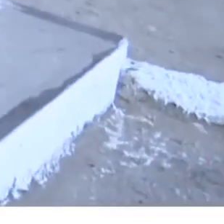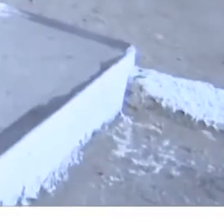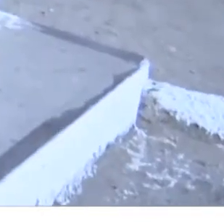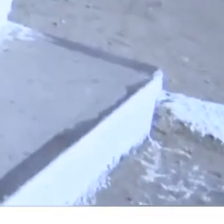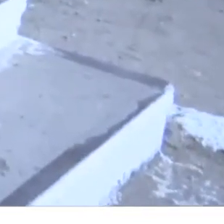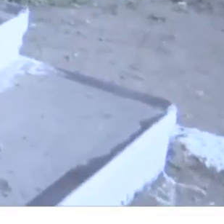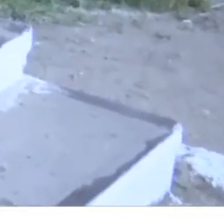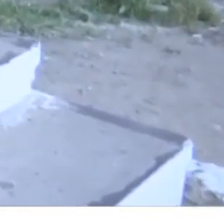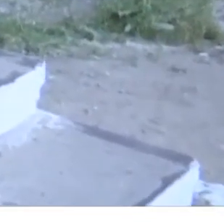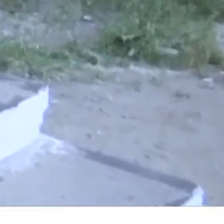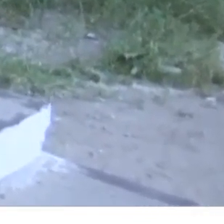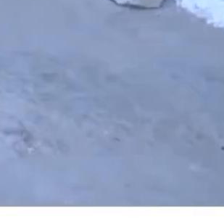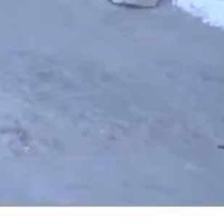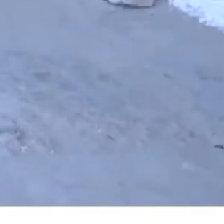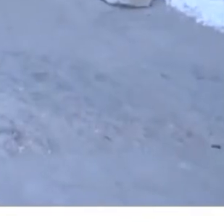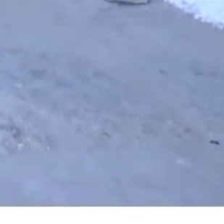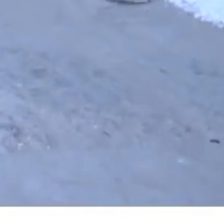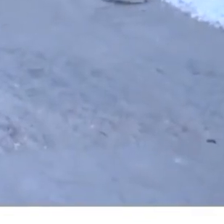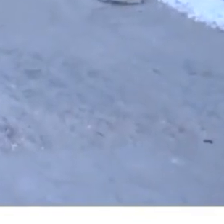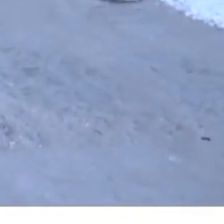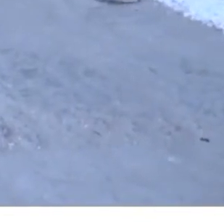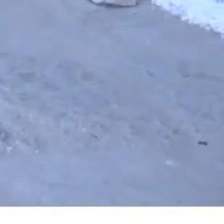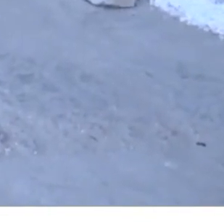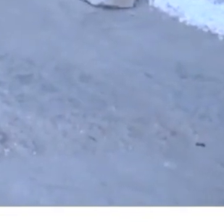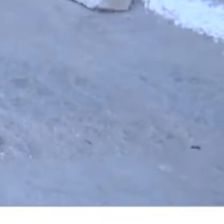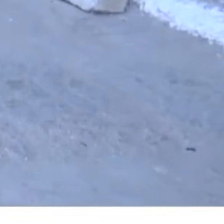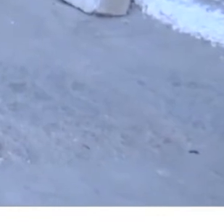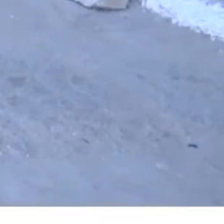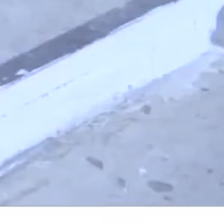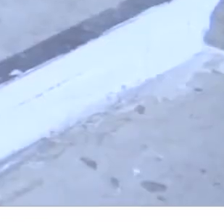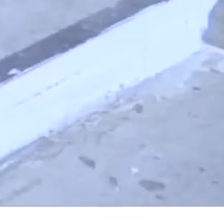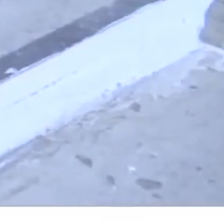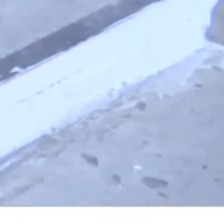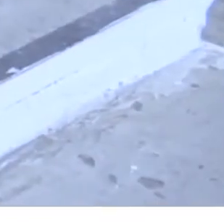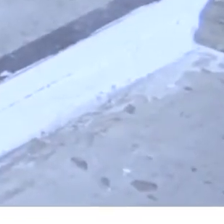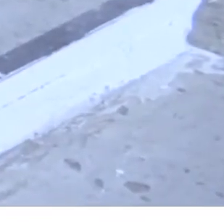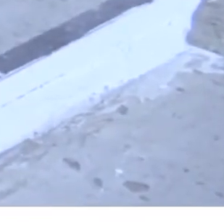аймалаған аялы алақаным көрмеді.